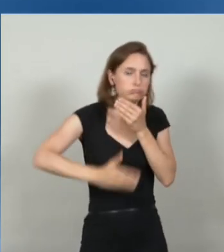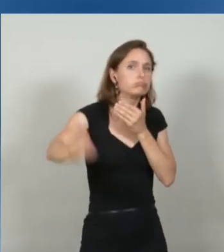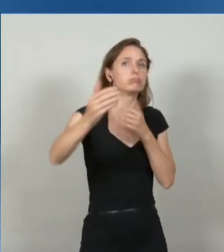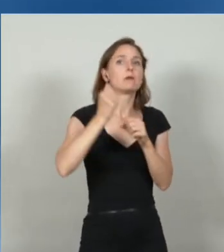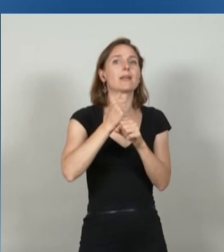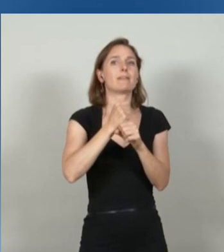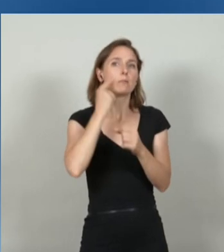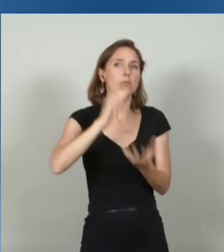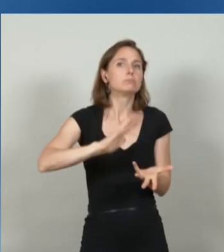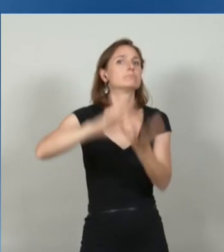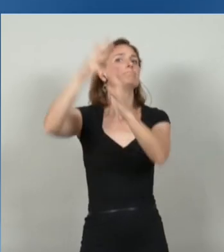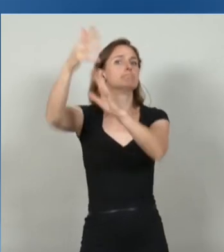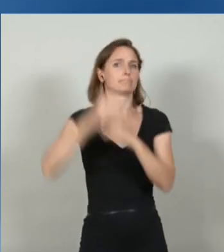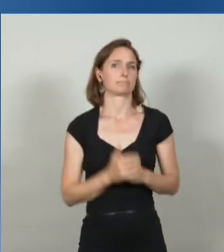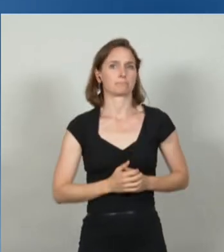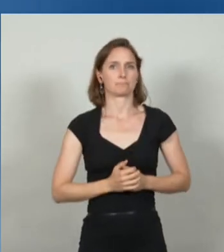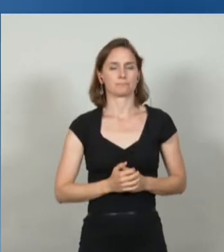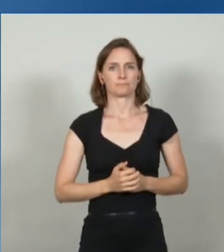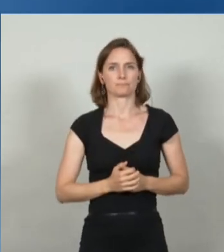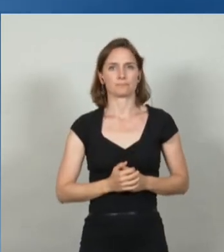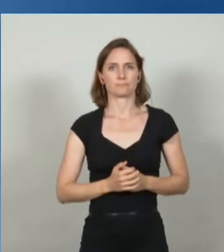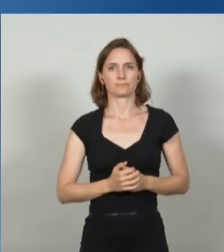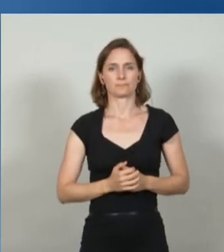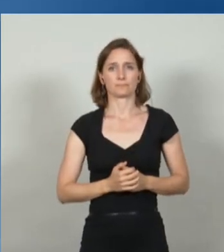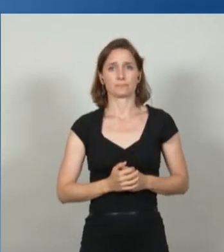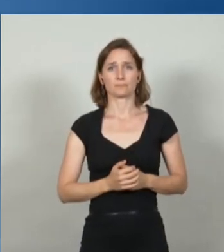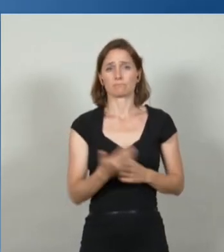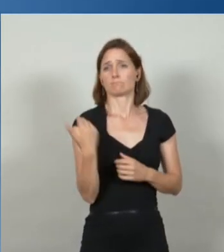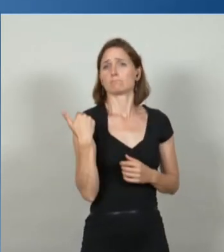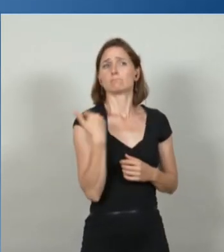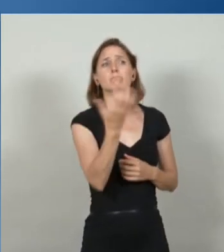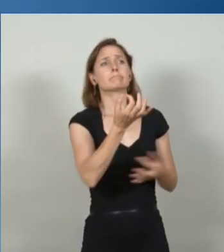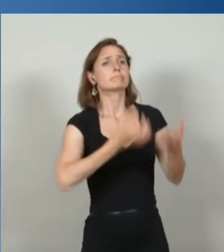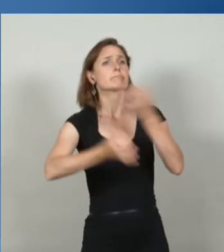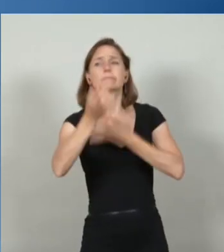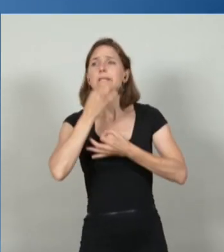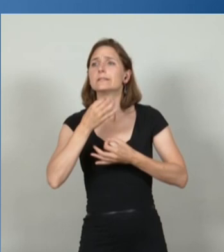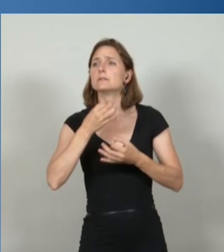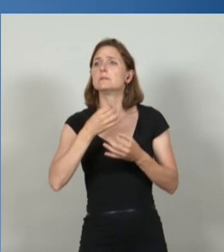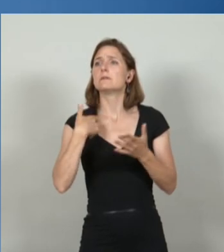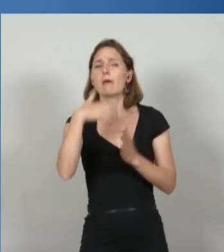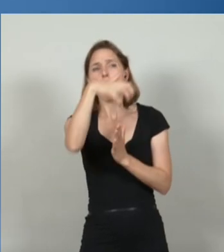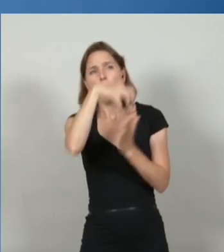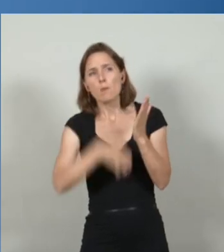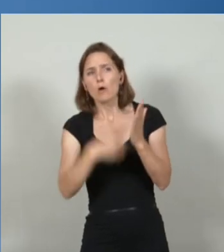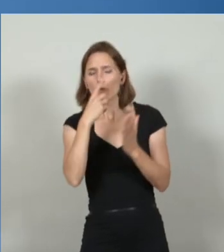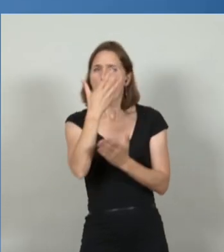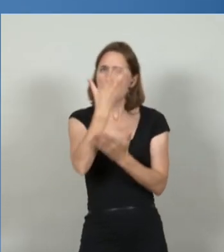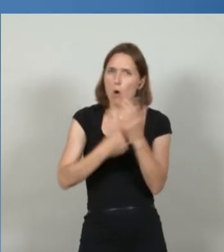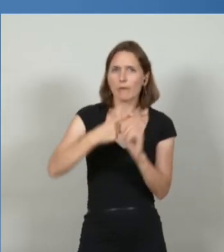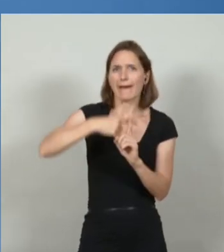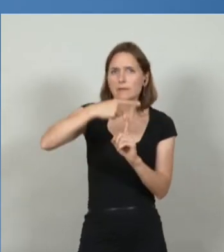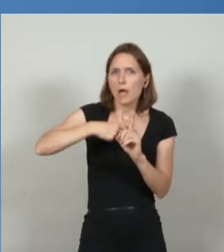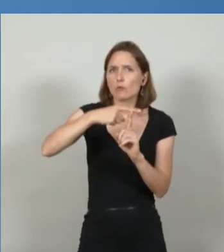il a été dit tout à l'heure que des éléments manqués au regard d'indicateurs sociétaux économiques